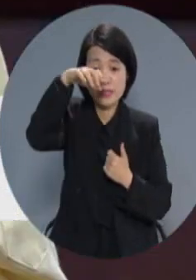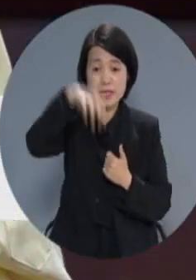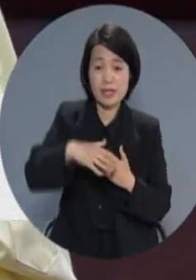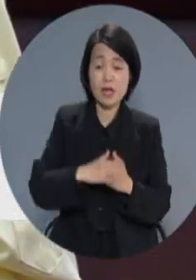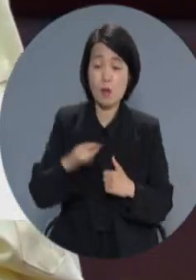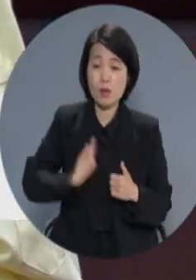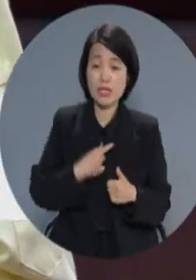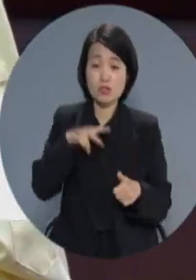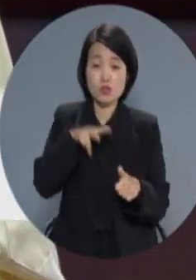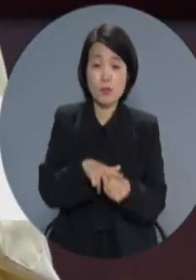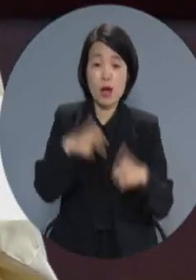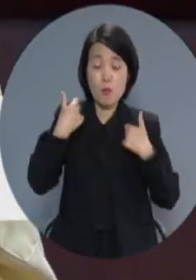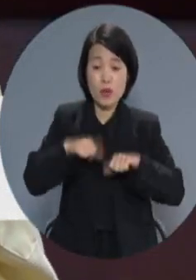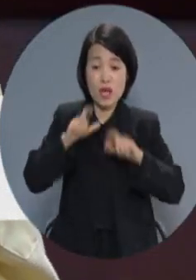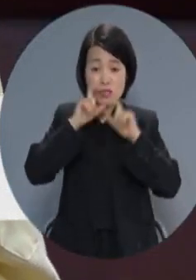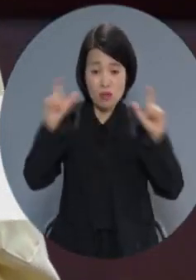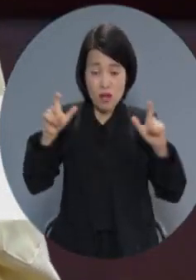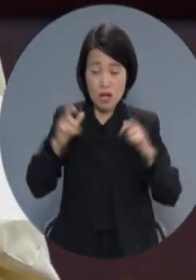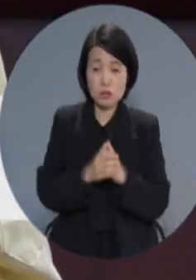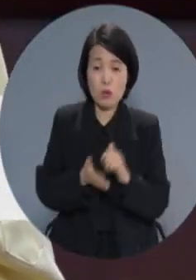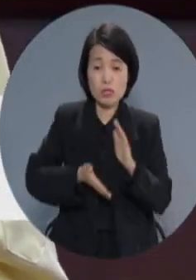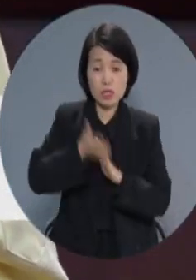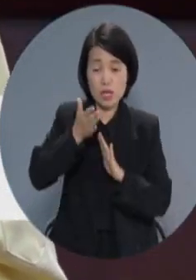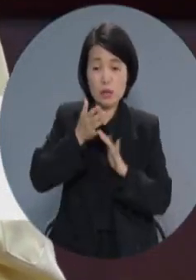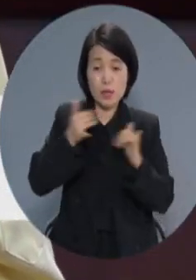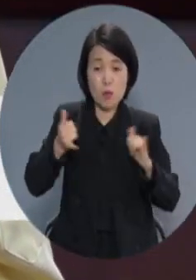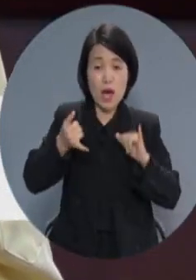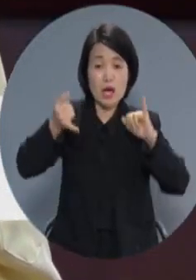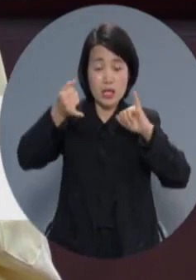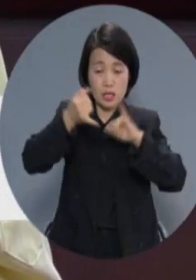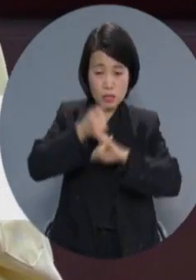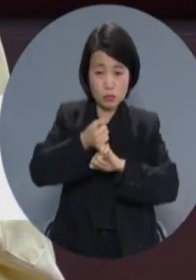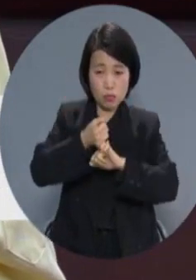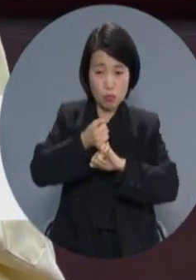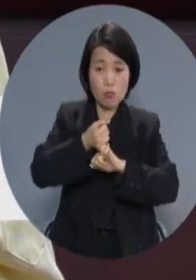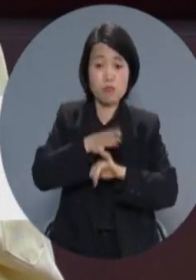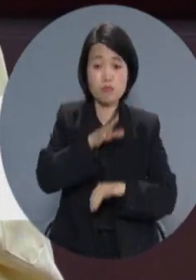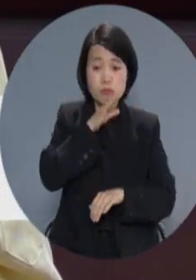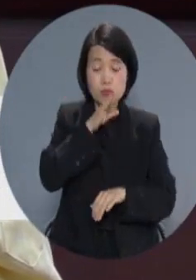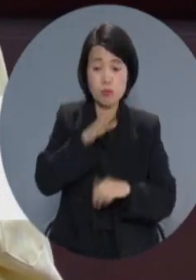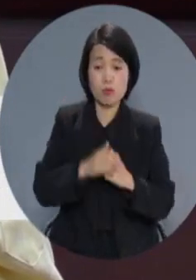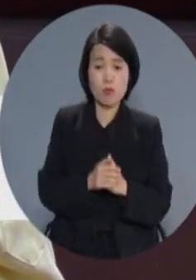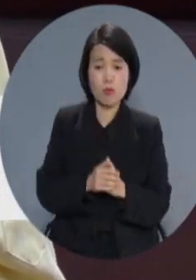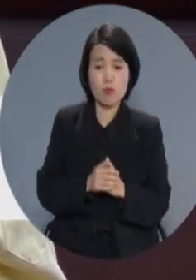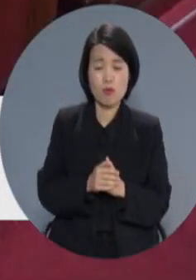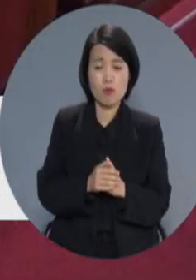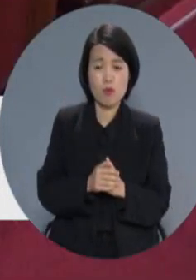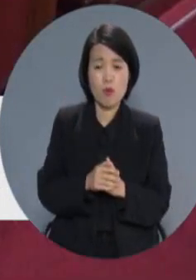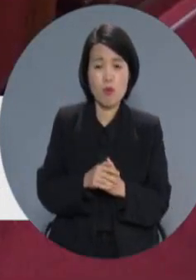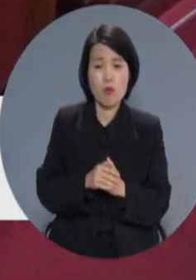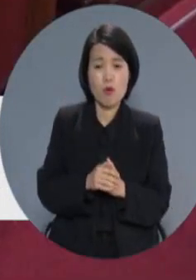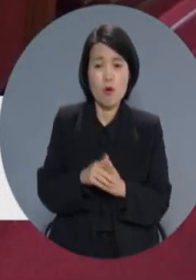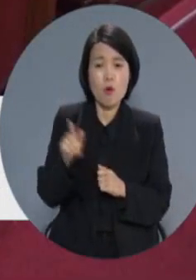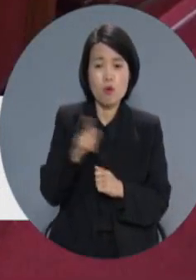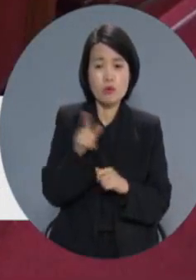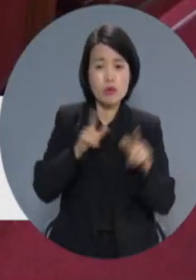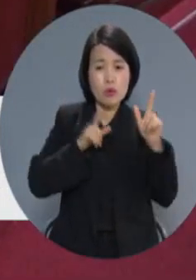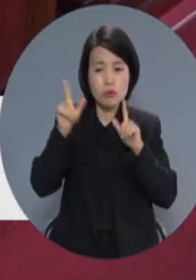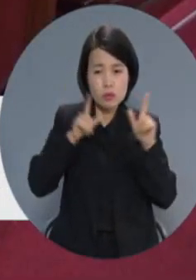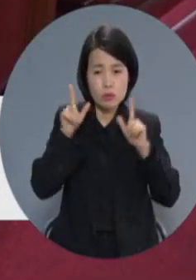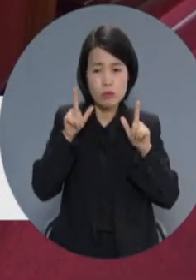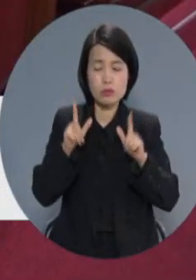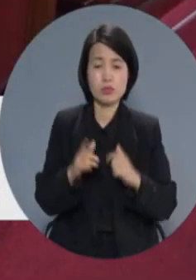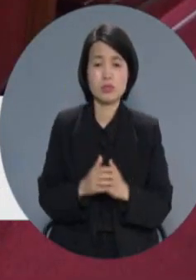걸 가지고 어떻게 보면 시민과 약속이라 할수 있는데 그게 어떤